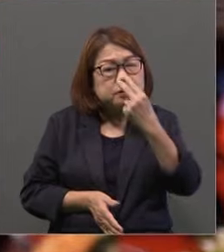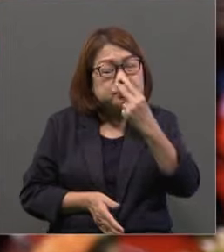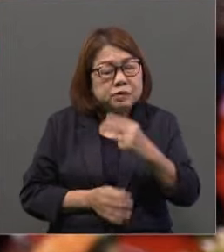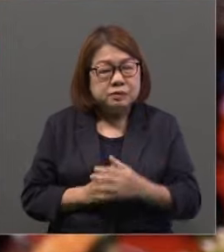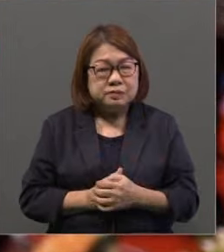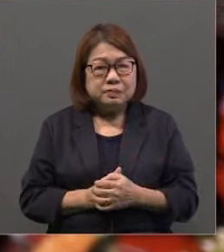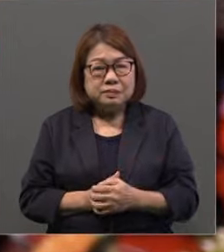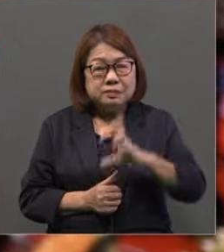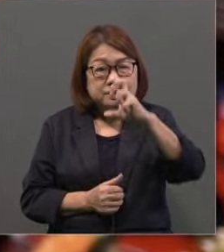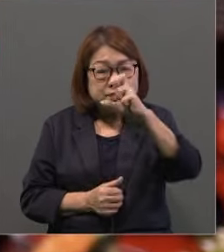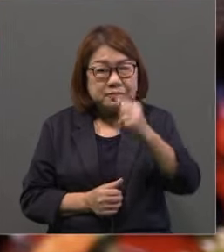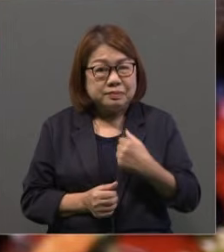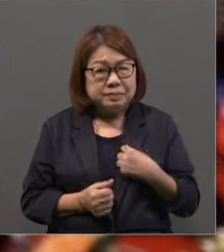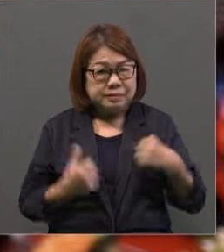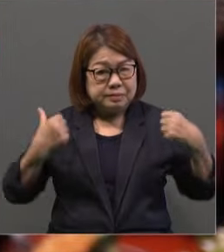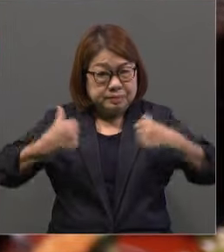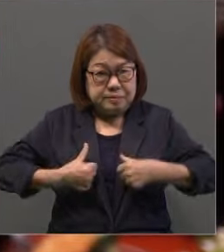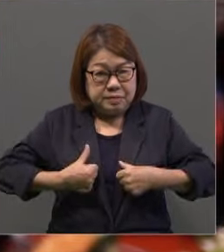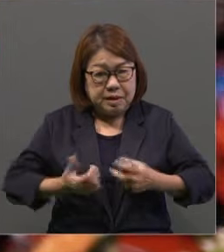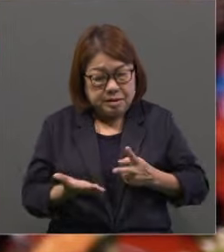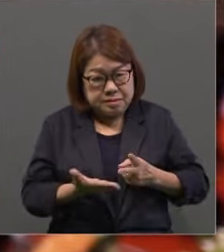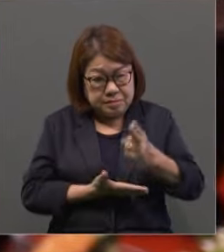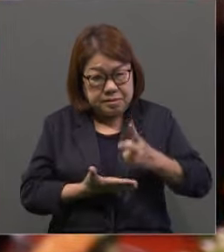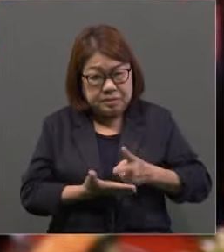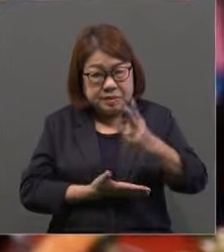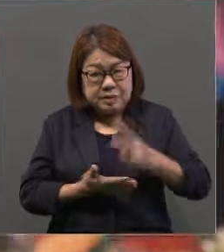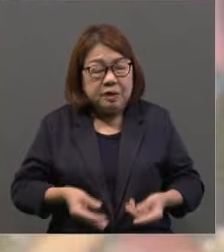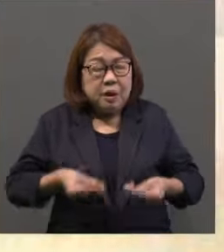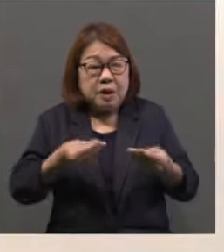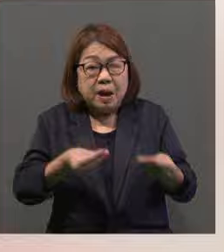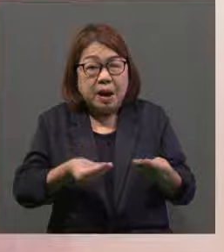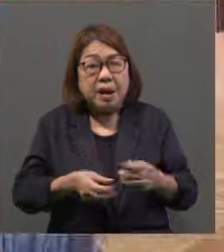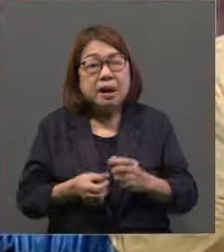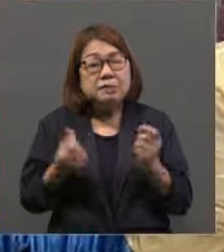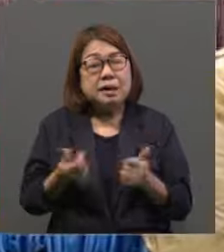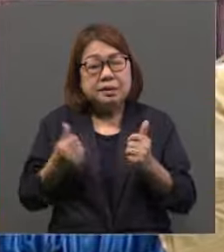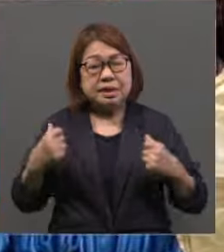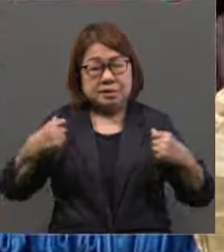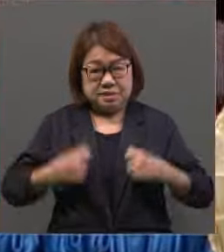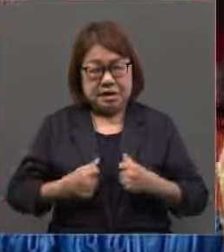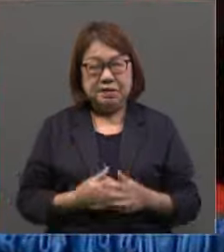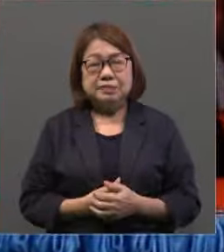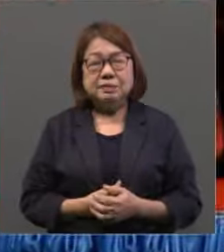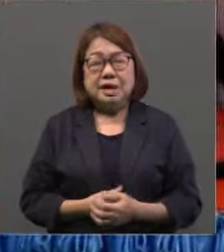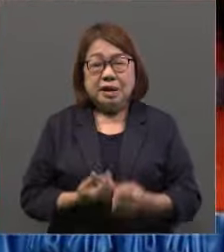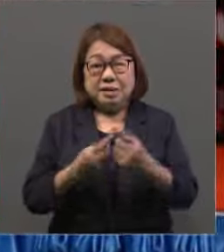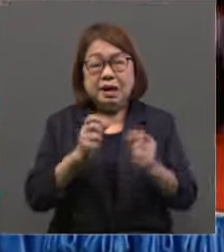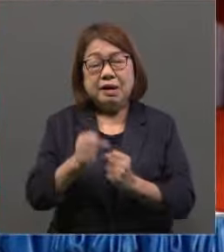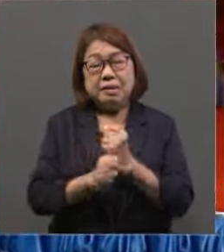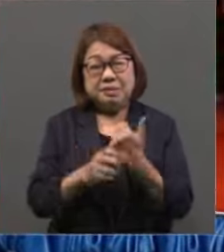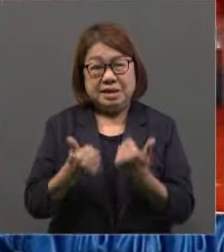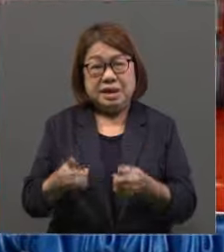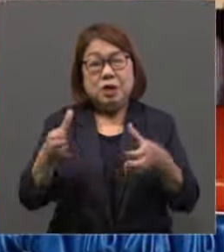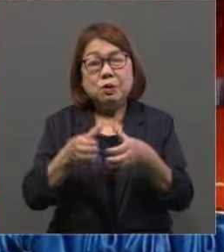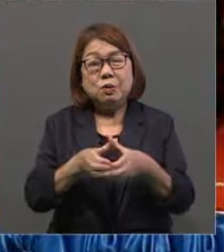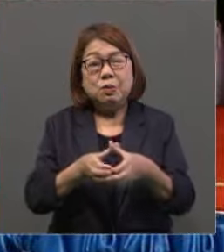ำชุดใหม่ๆที่เอามาให้เขาลองอะไรอย่างนี้ค่ะ อย่างไรก็ตามในปีนี้วงดนตรีลูกทุ่